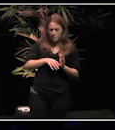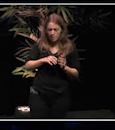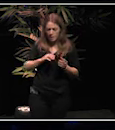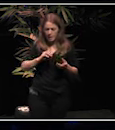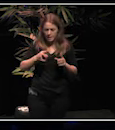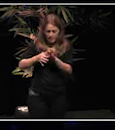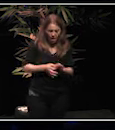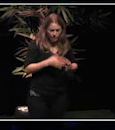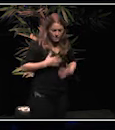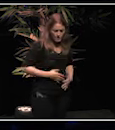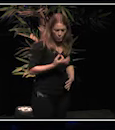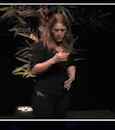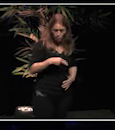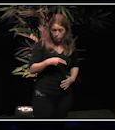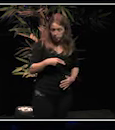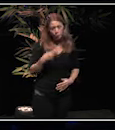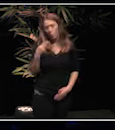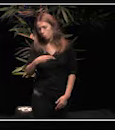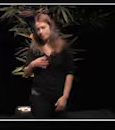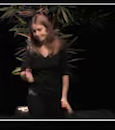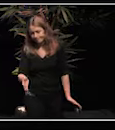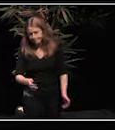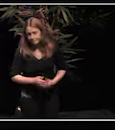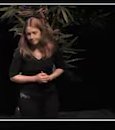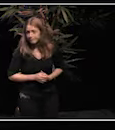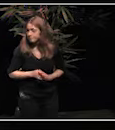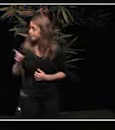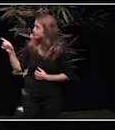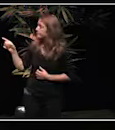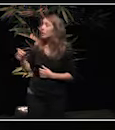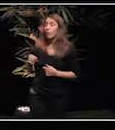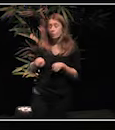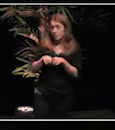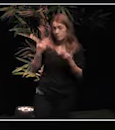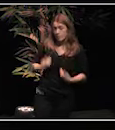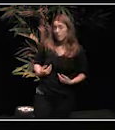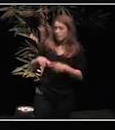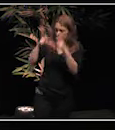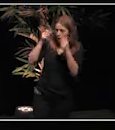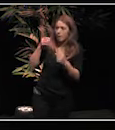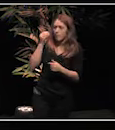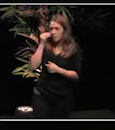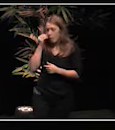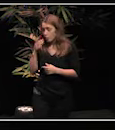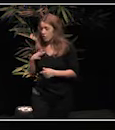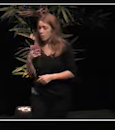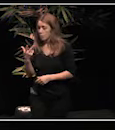parler. Alors, moi, en tant que maman, quoi, mère de famille, mariée, j'ai deux enfants,